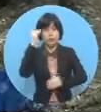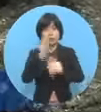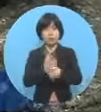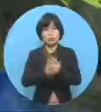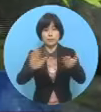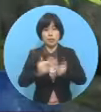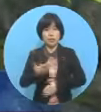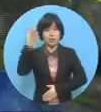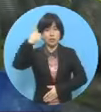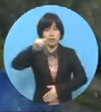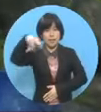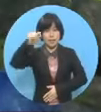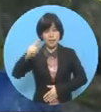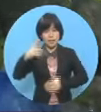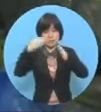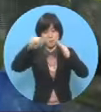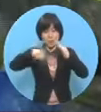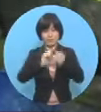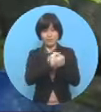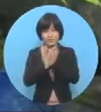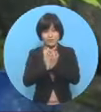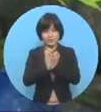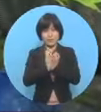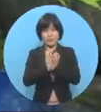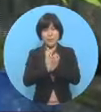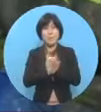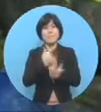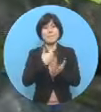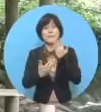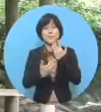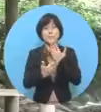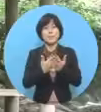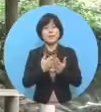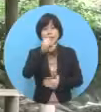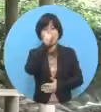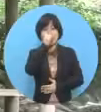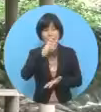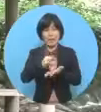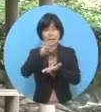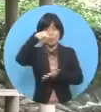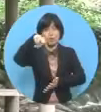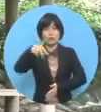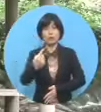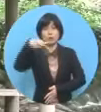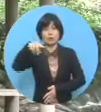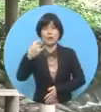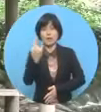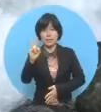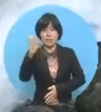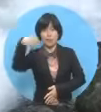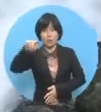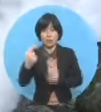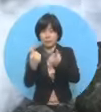구상하고 있습니다. 한때 가사문화의 꽃을 피웠던 담양 소세훈을 중심으로